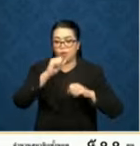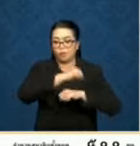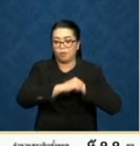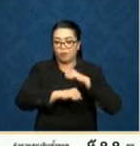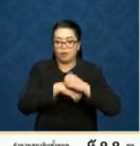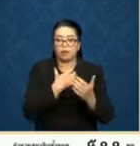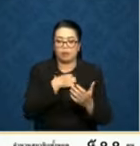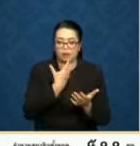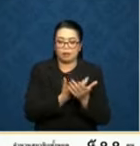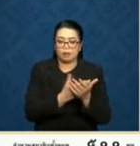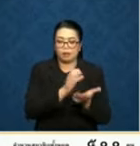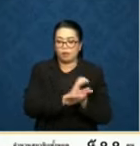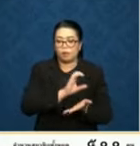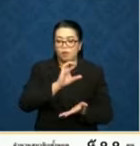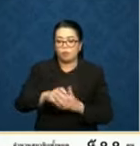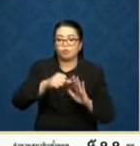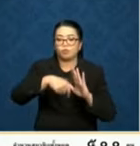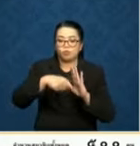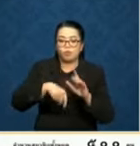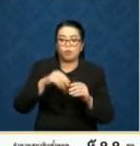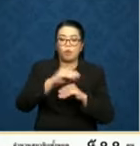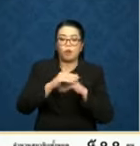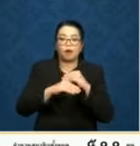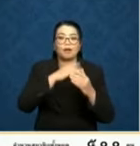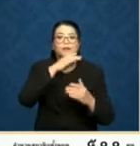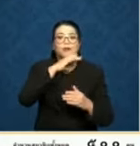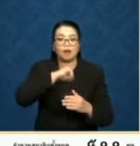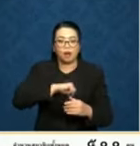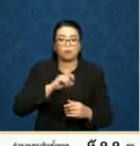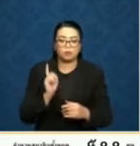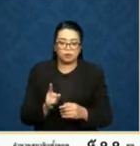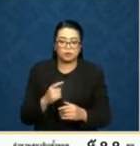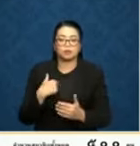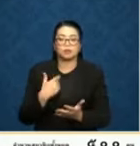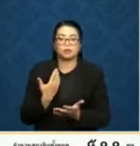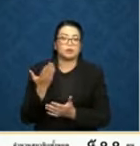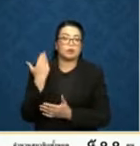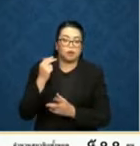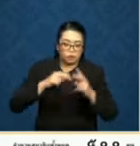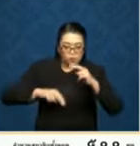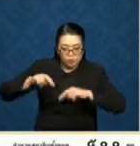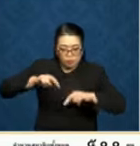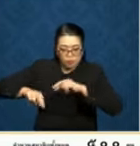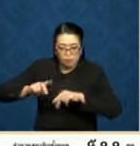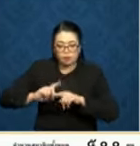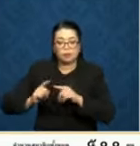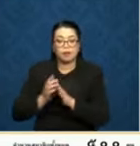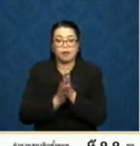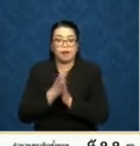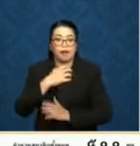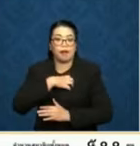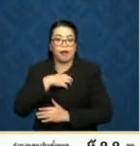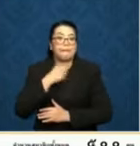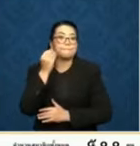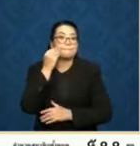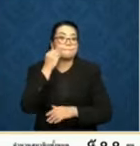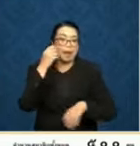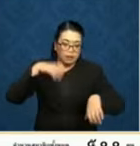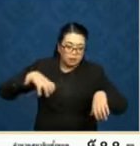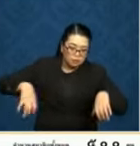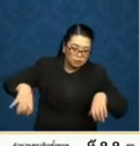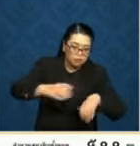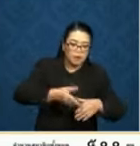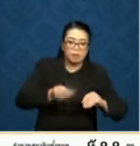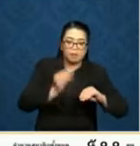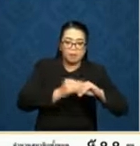ไปซ้อมโครงการเดิมมากกวาต้เร anak จ แล้วจากการคาดการคามต้องการของทีอยู่อาศัยตั้แต